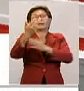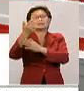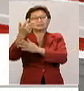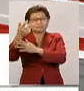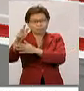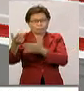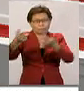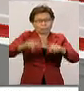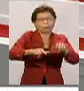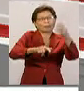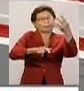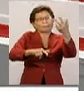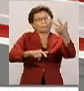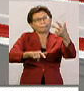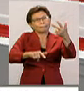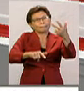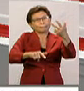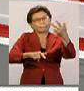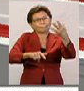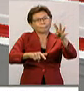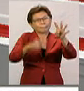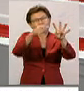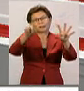dari 14 hingga 22 September.